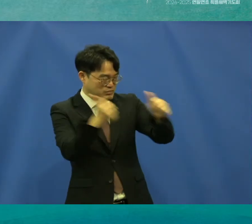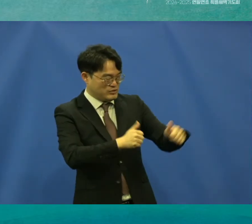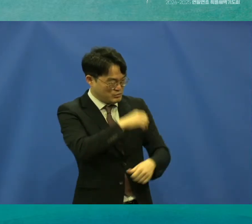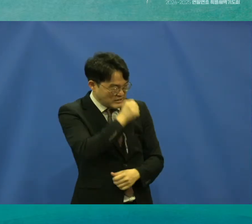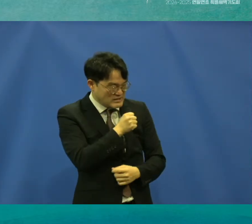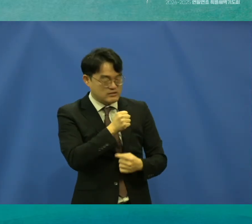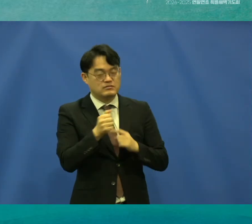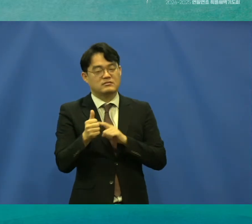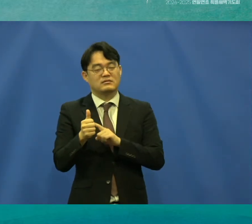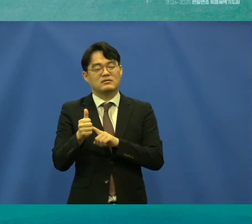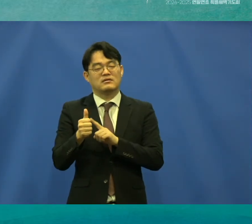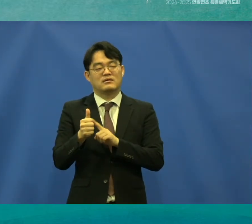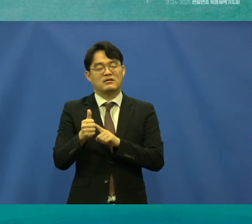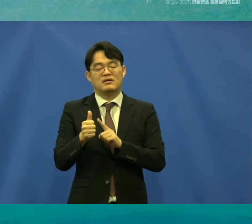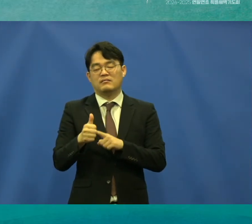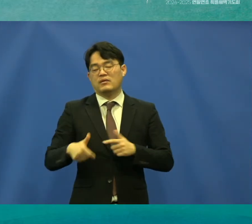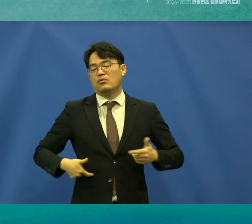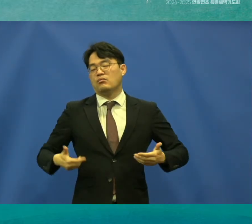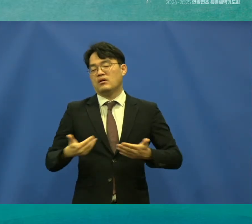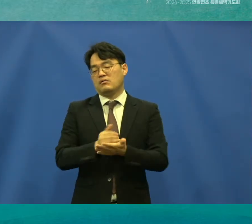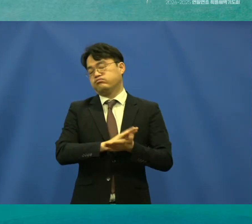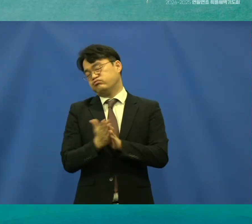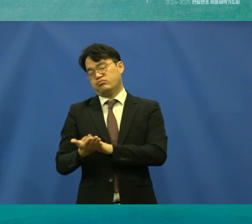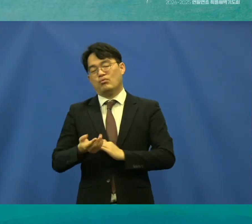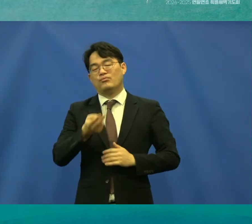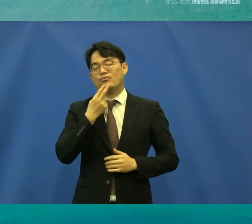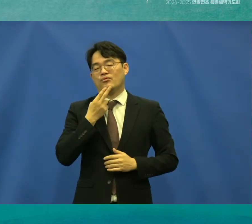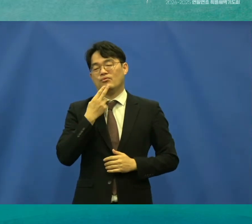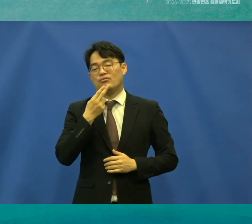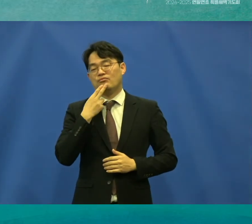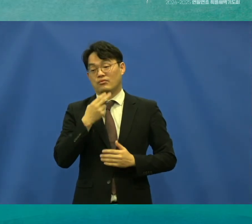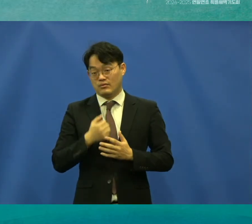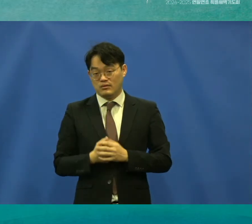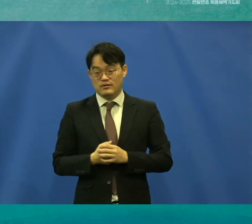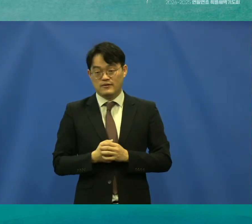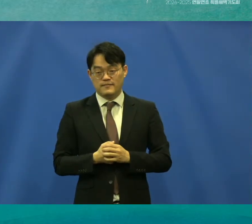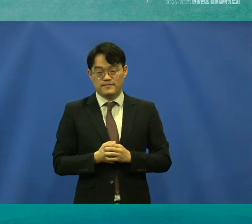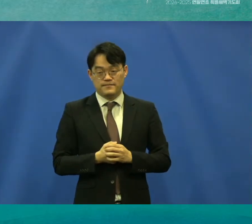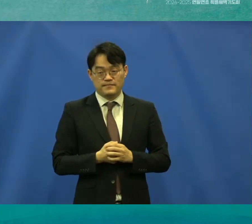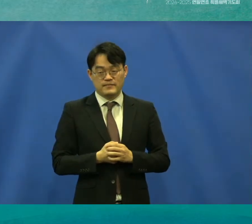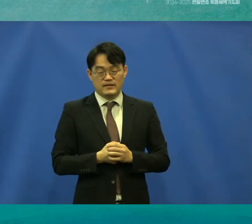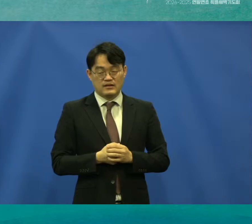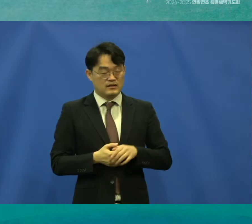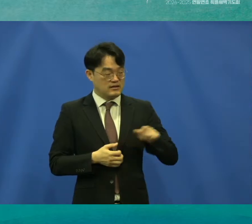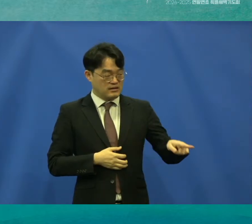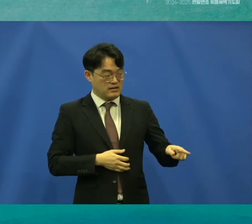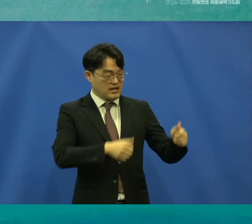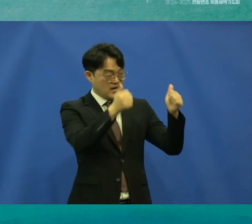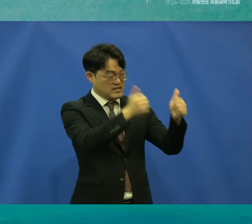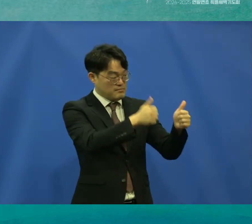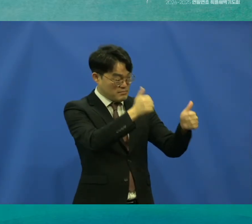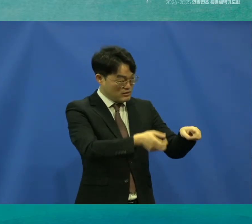심판을 받지 않는 니느웨를 바라보느니 차라리 죽는 게 낫다, 이렇게 주장을 했습니다.